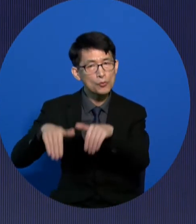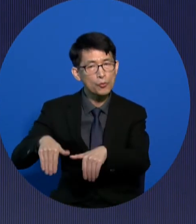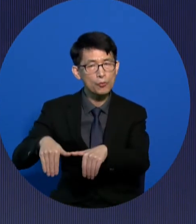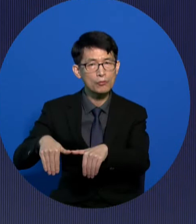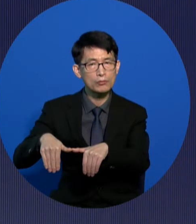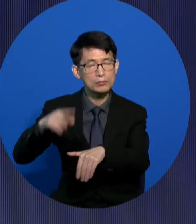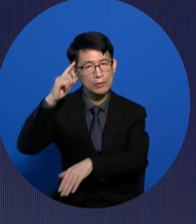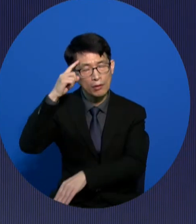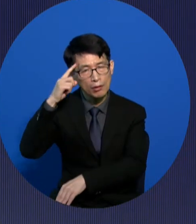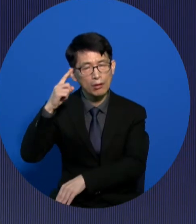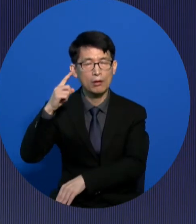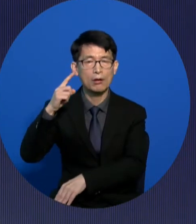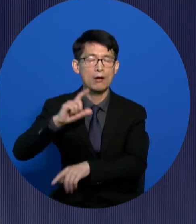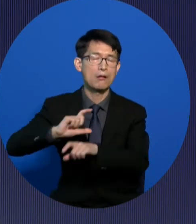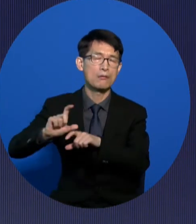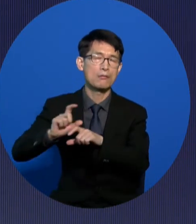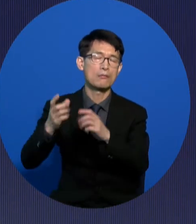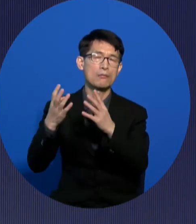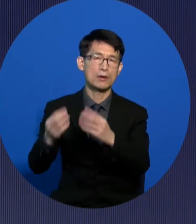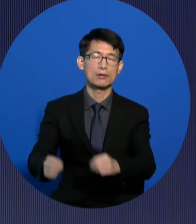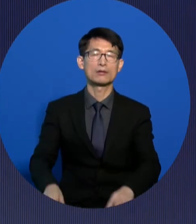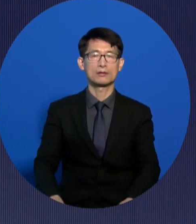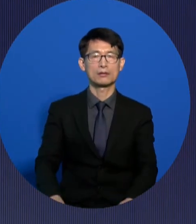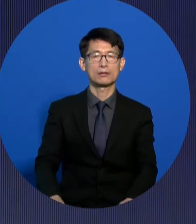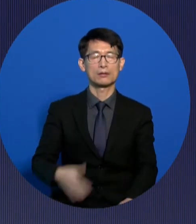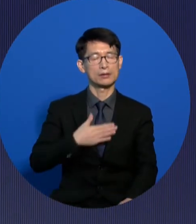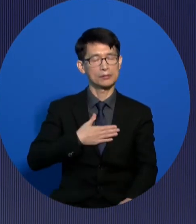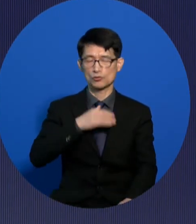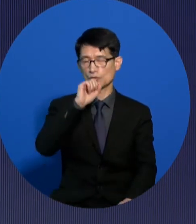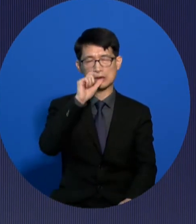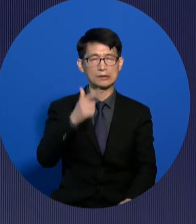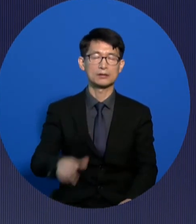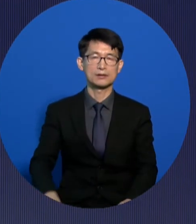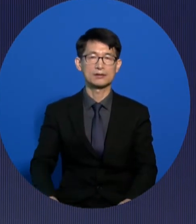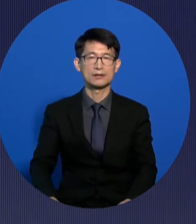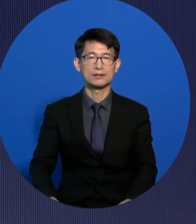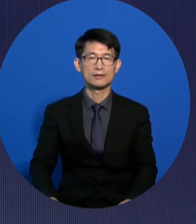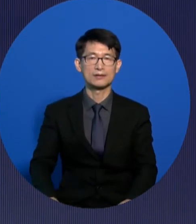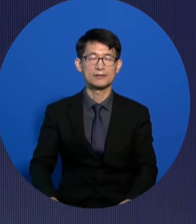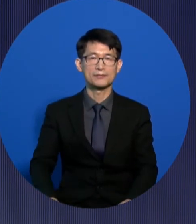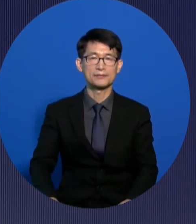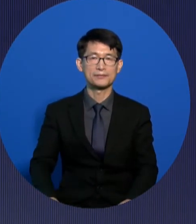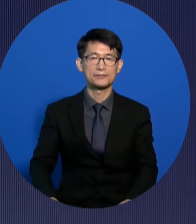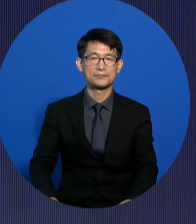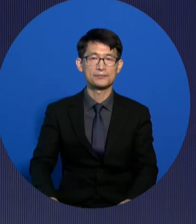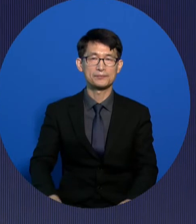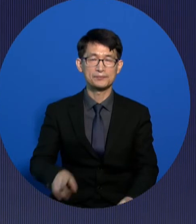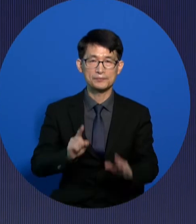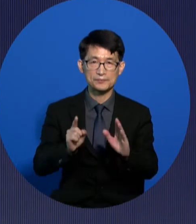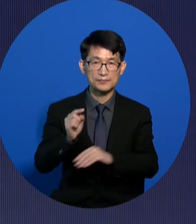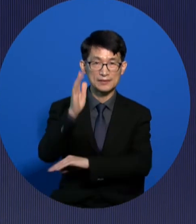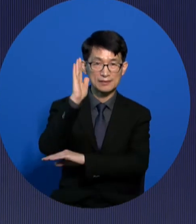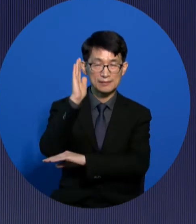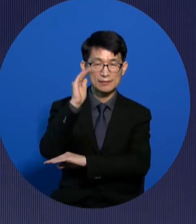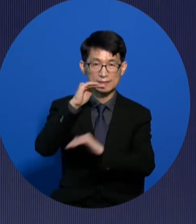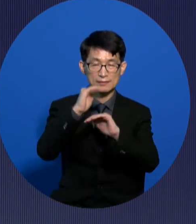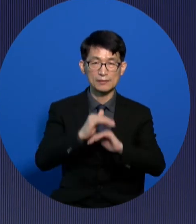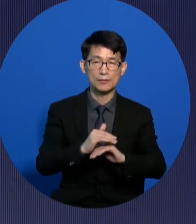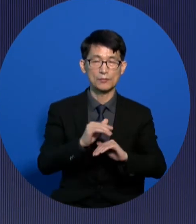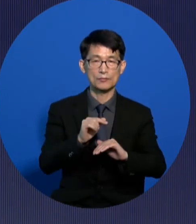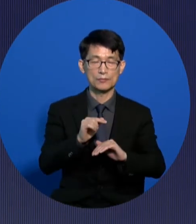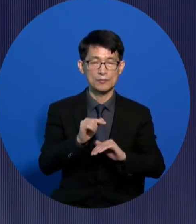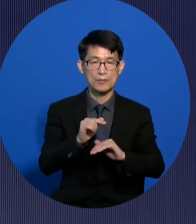저는 고민을 되게 많이 했어요. 그러니까 처음서부터 이 세션이 가지고 있는, 아니 이 포럼이 가지고